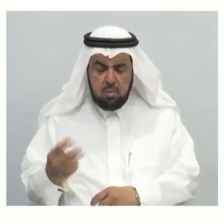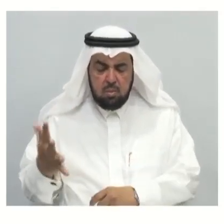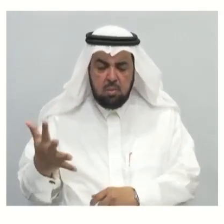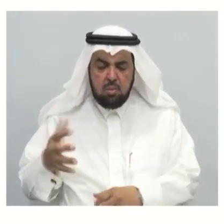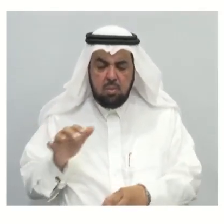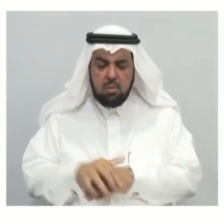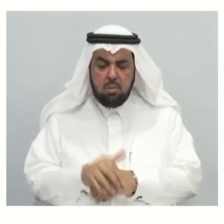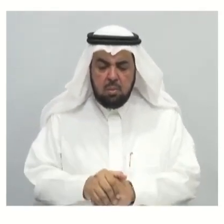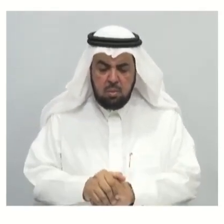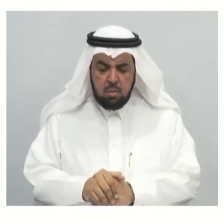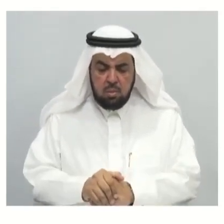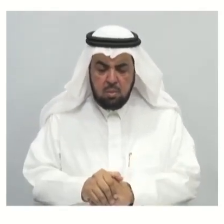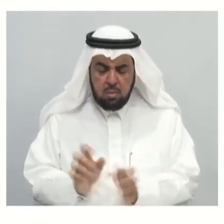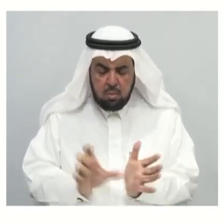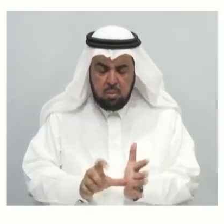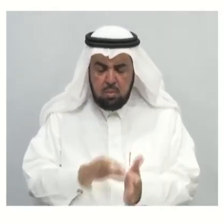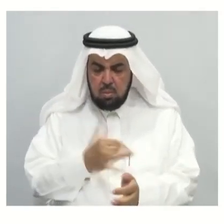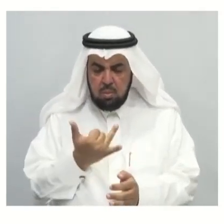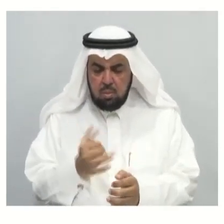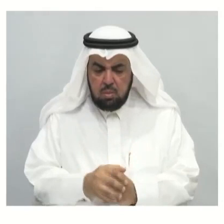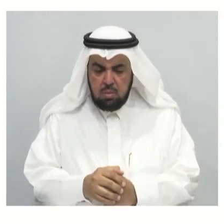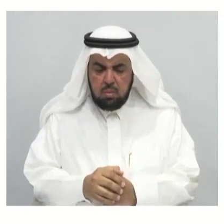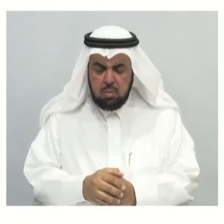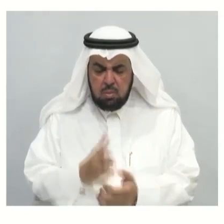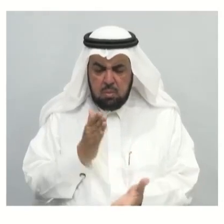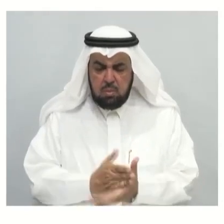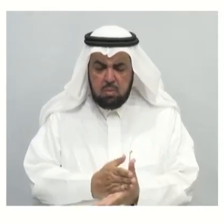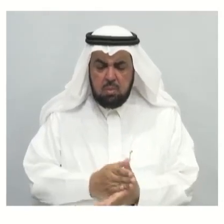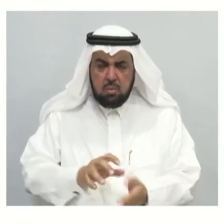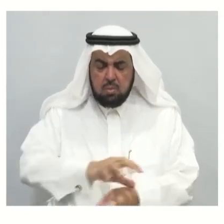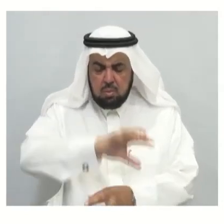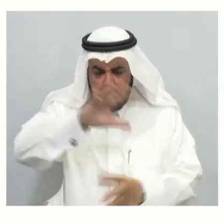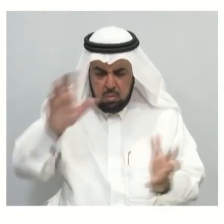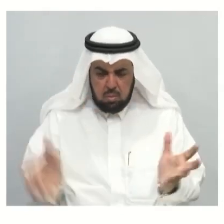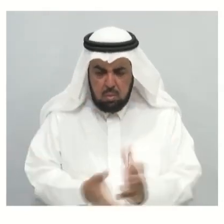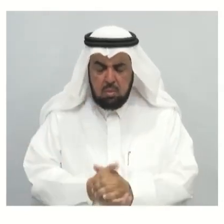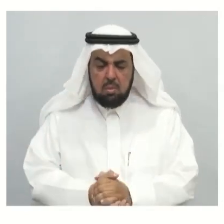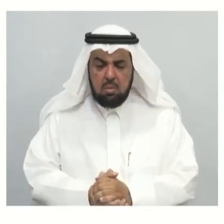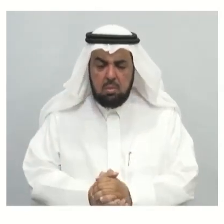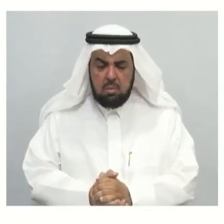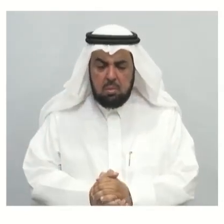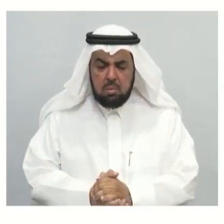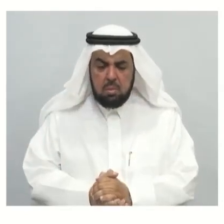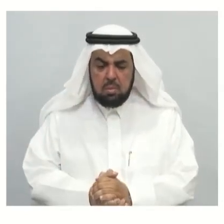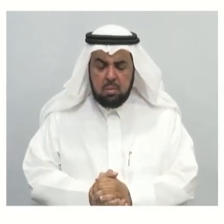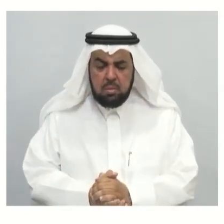تتحدث عن المنظمات العربيه والاسلاميه و